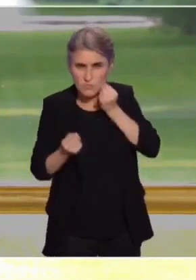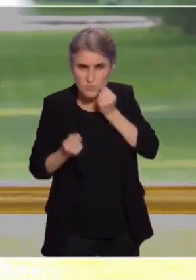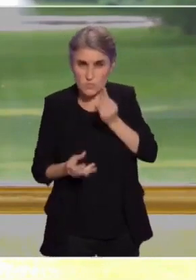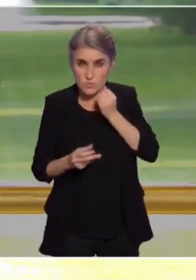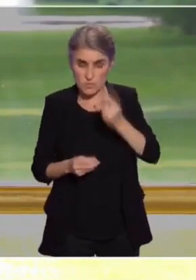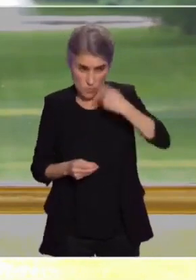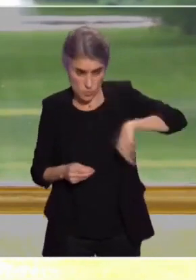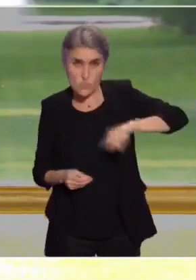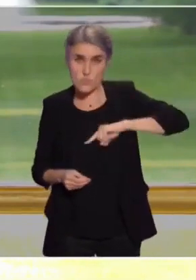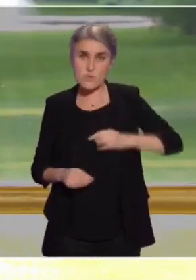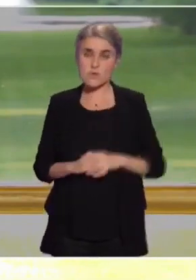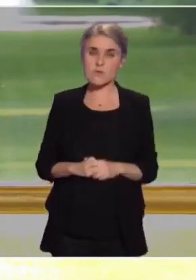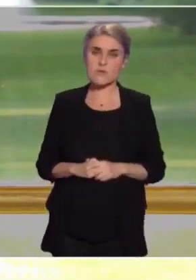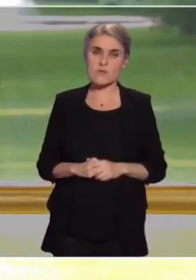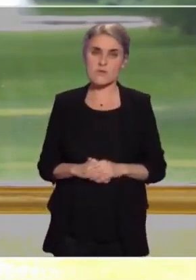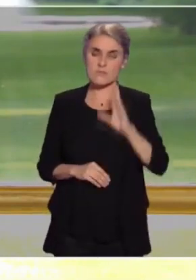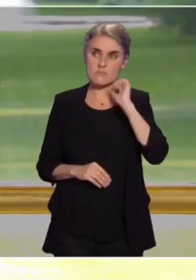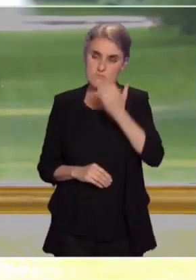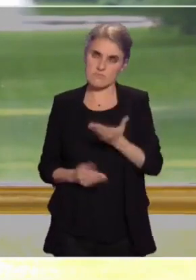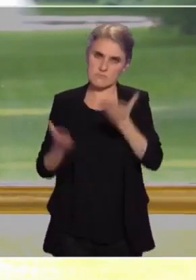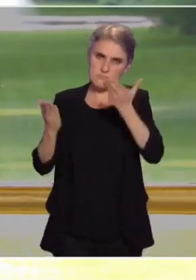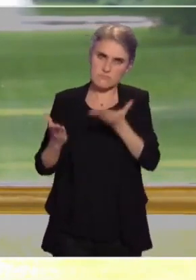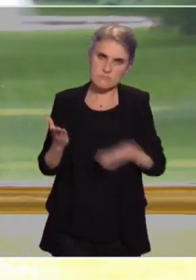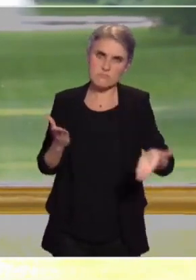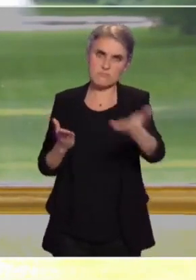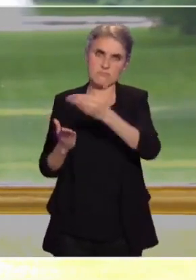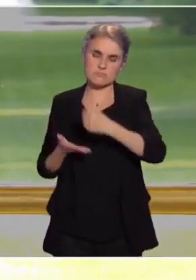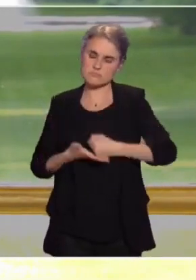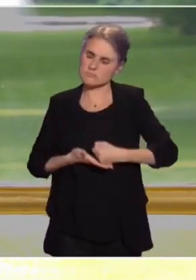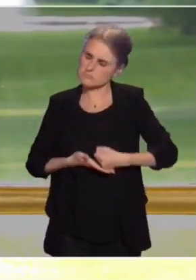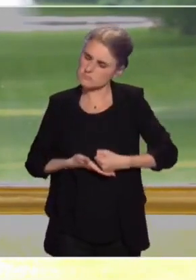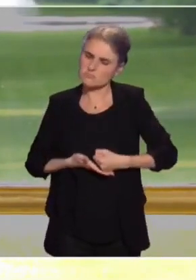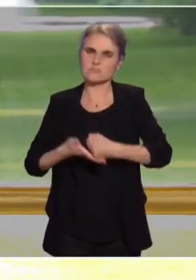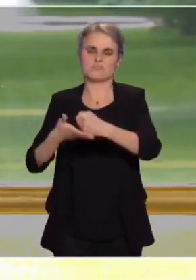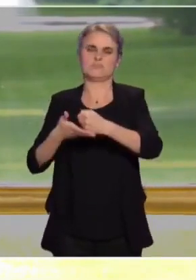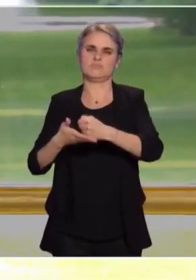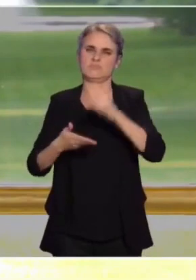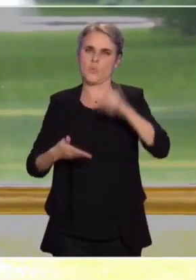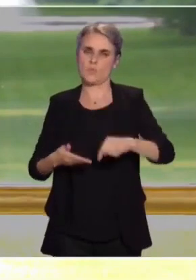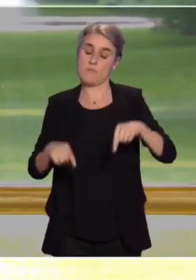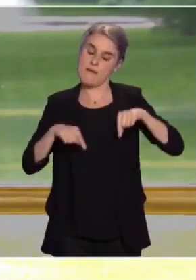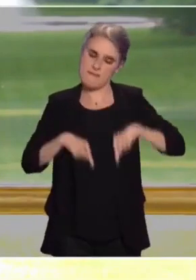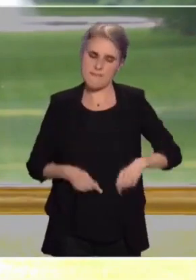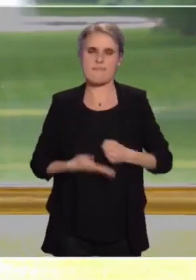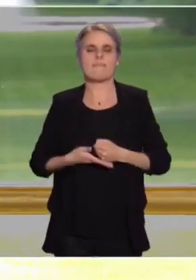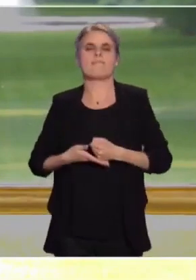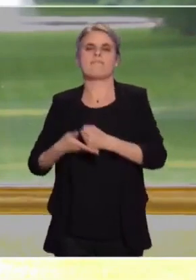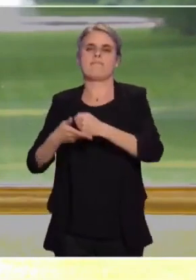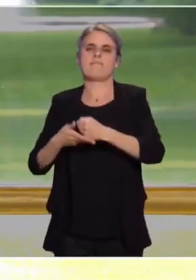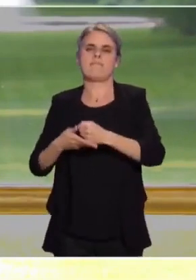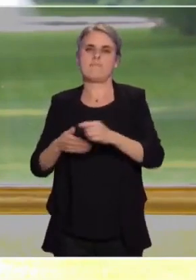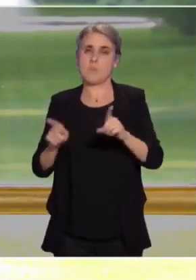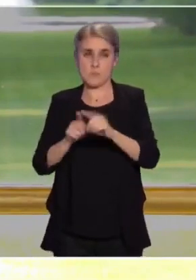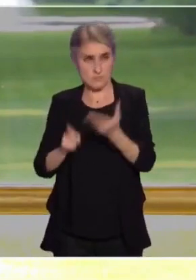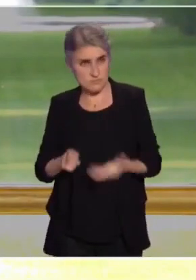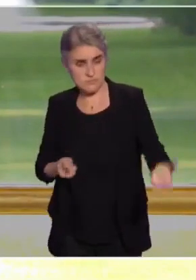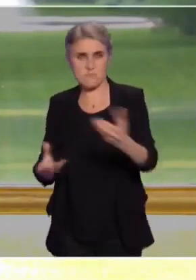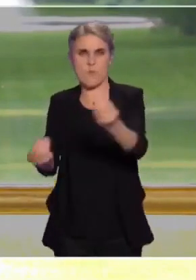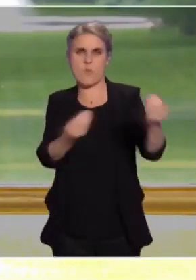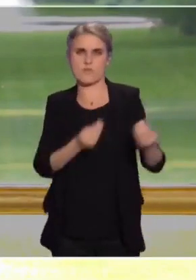nom c'est pourquoi ils méritent le soutien de la puissance publique et la reconnaissance de la